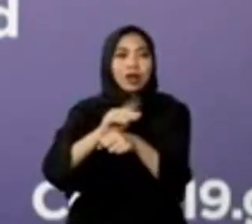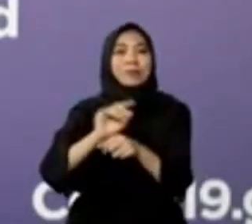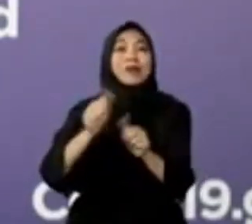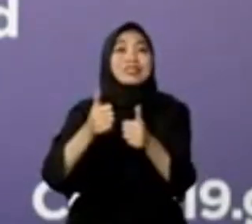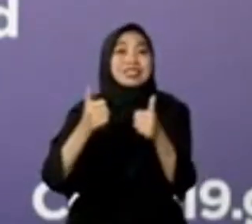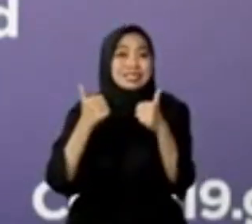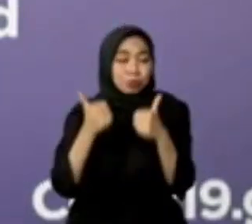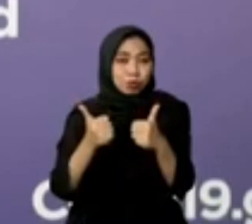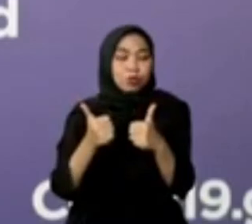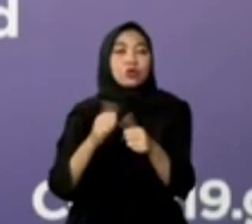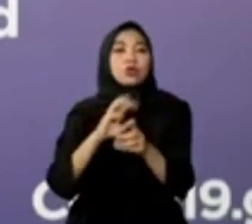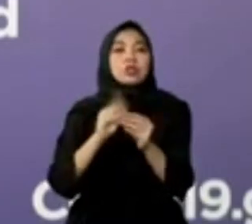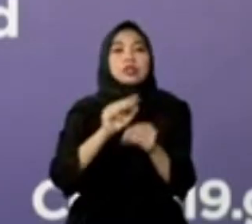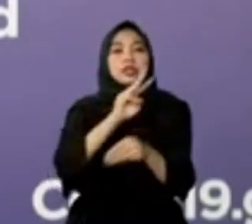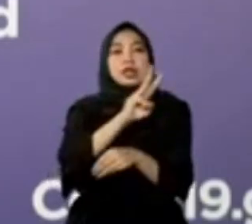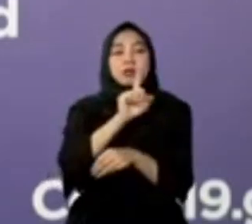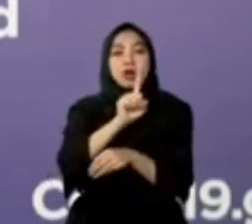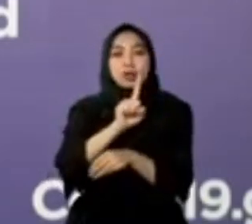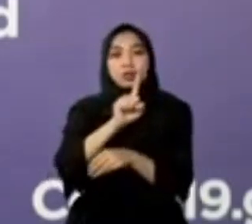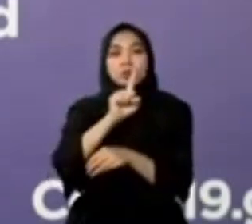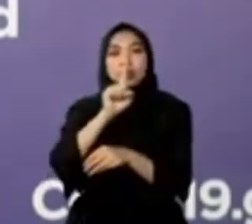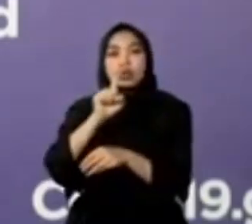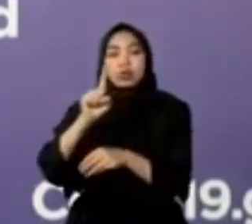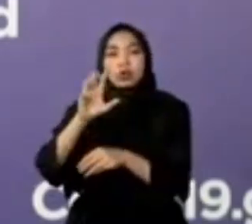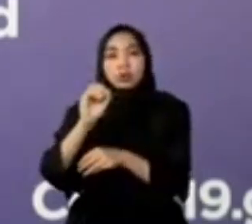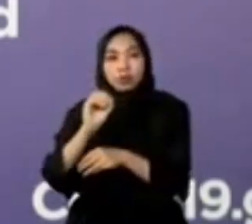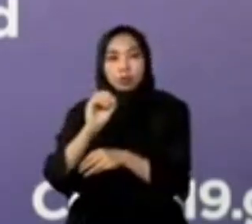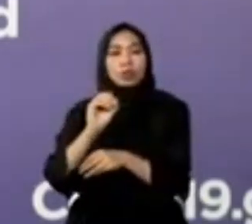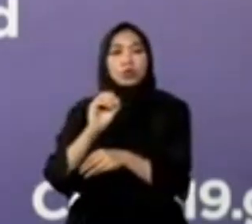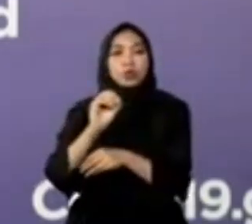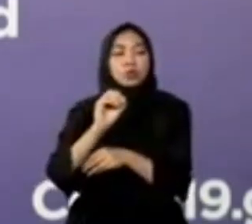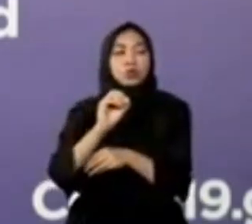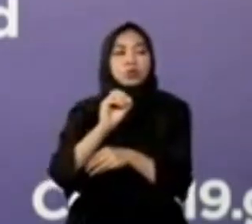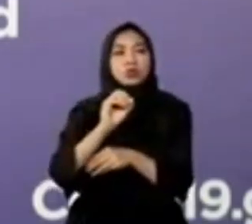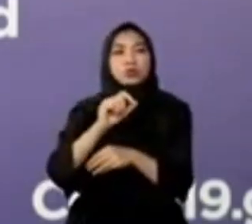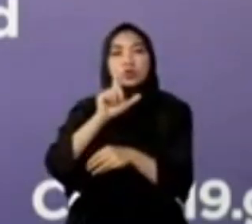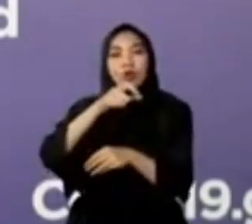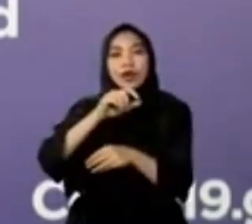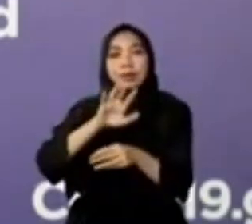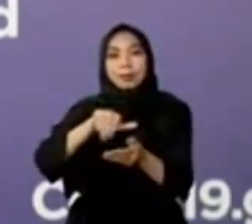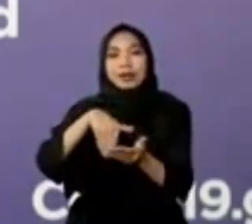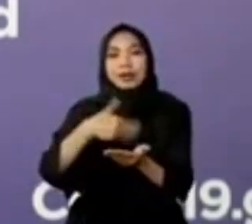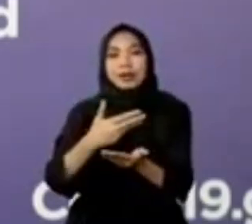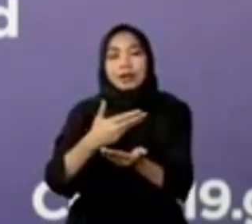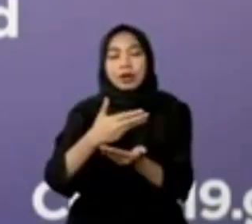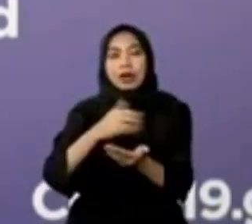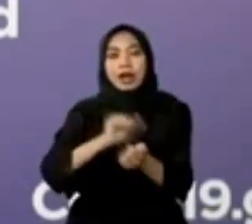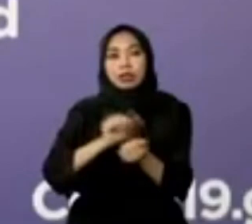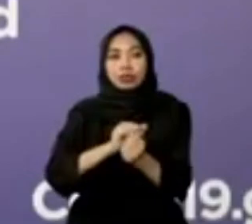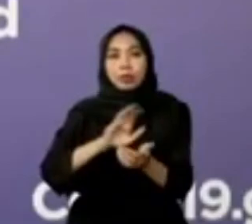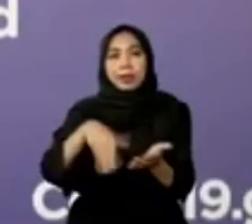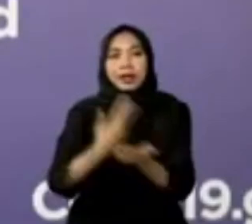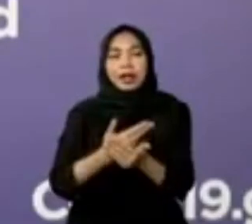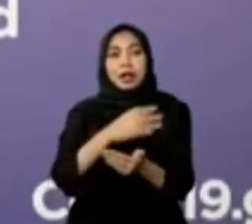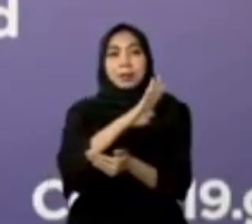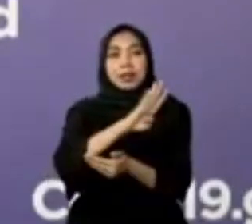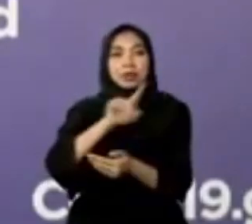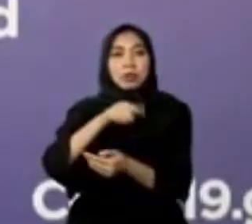71,5% dan yang case fatality rate itu sebesar 4,1%. Dan kalau kita